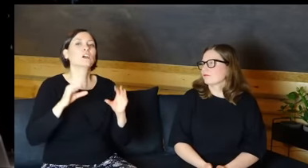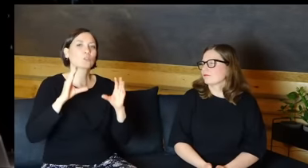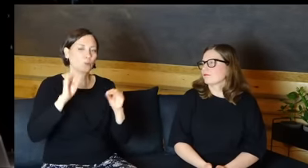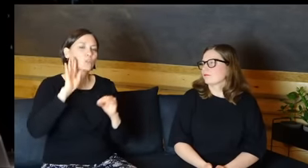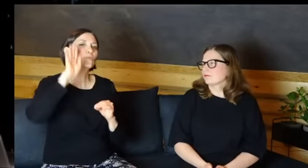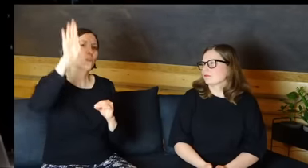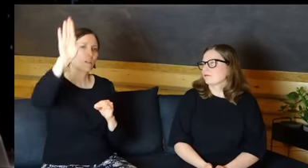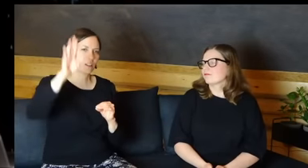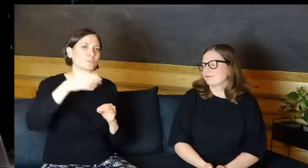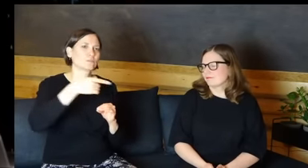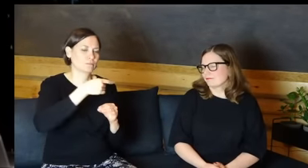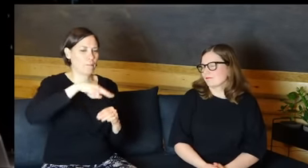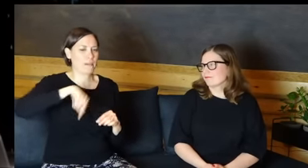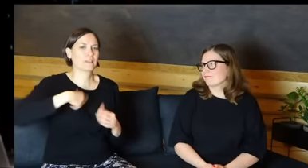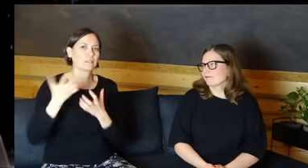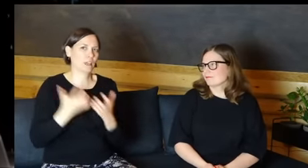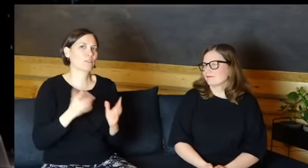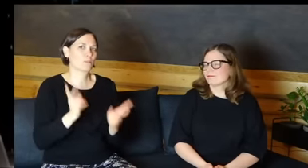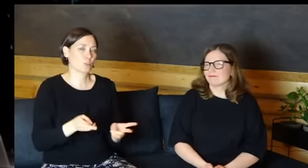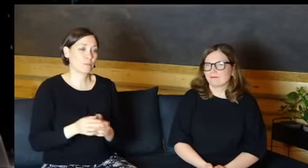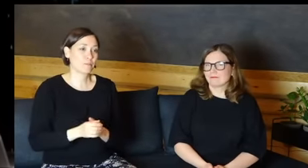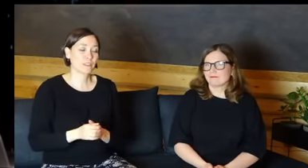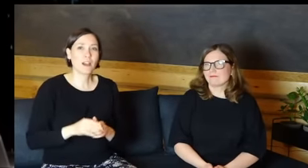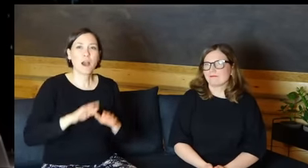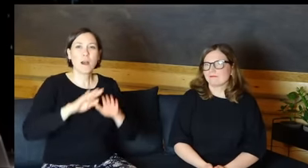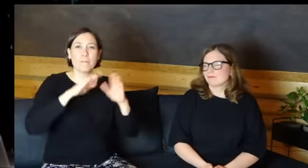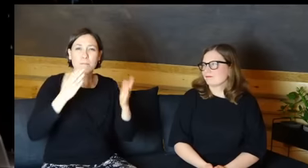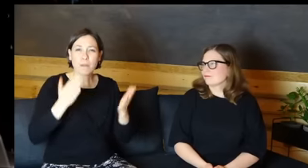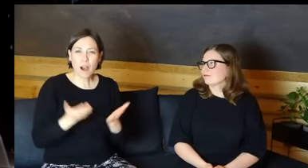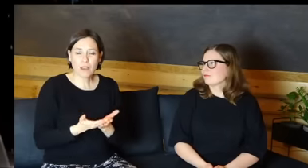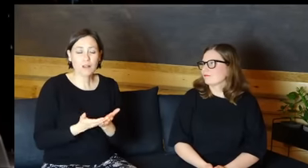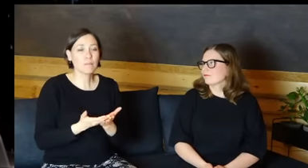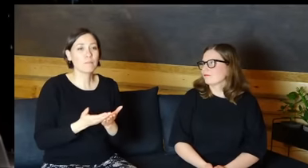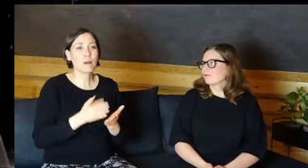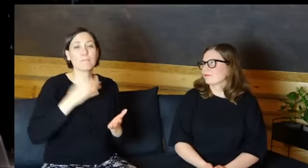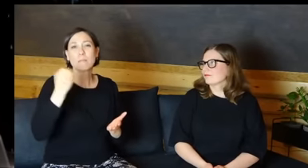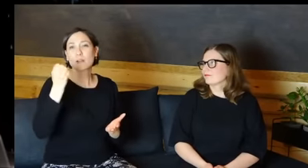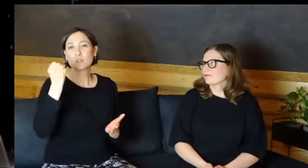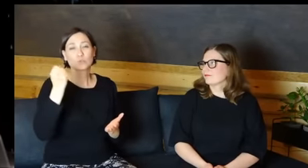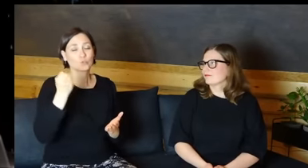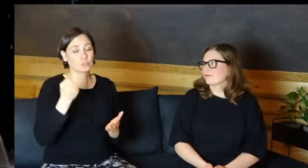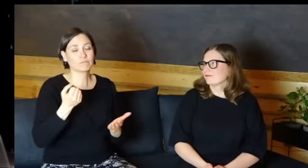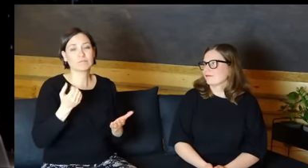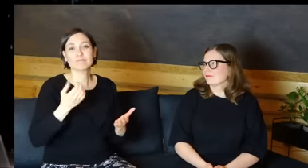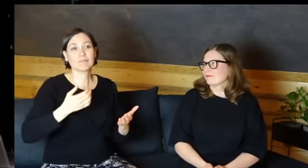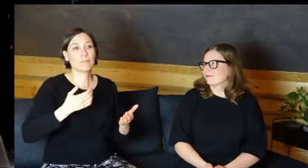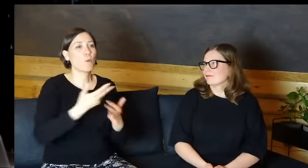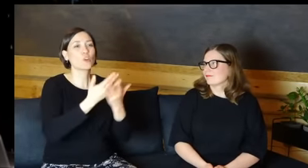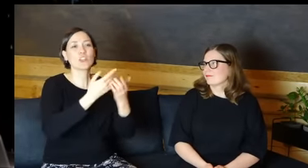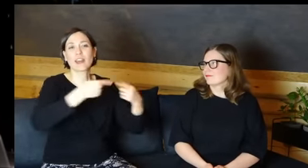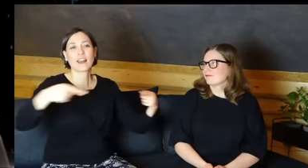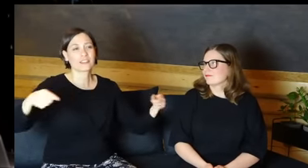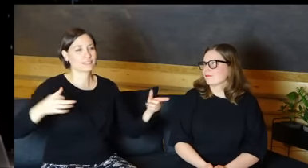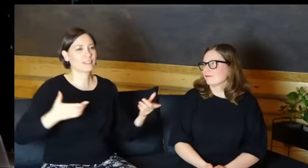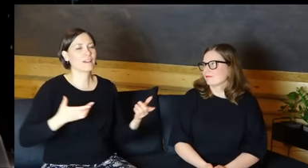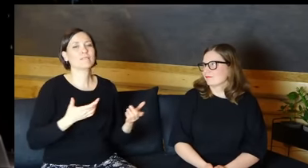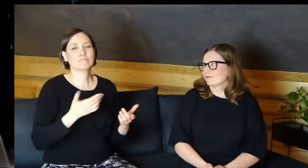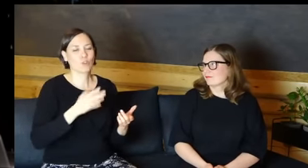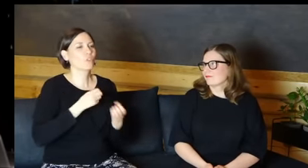myös jatkossa. Maailma on kaiken kaikkiaan mahdollisuuksia täynnä ja meidän vaan täytyy hyödyntää